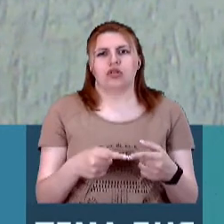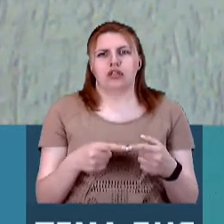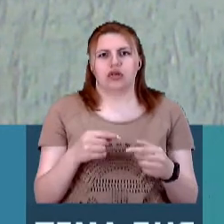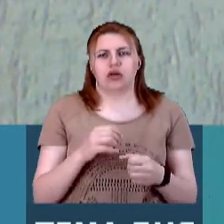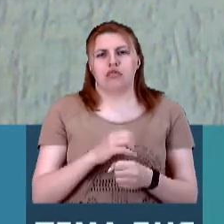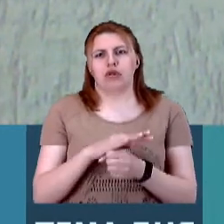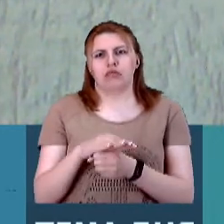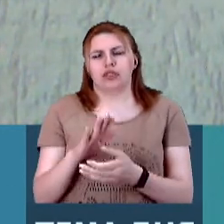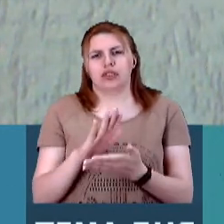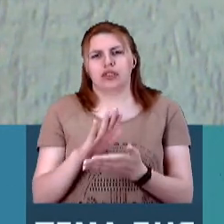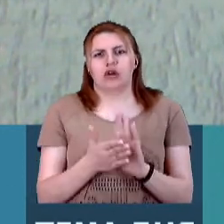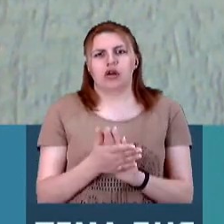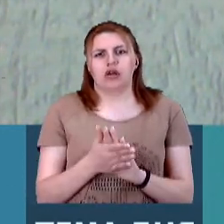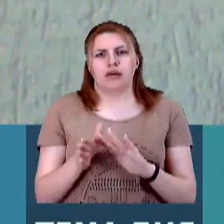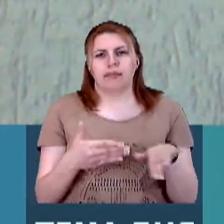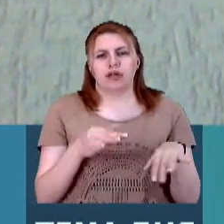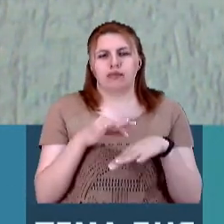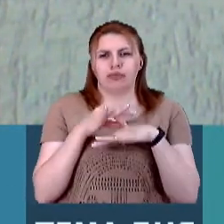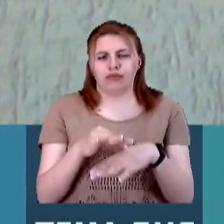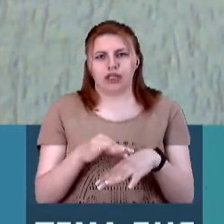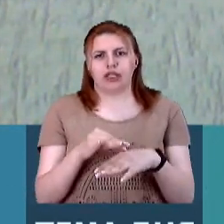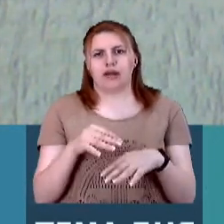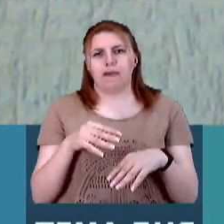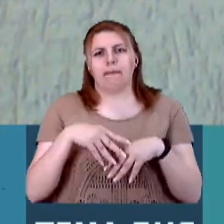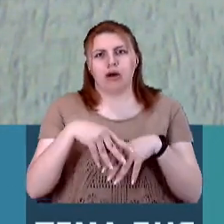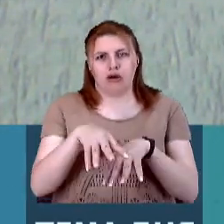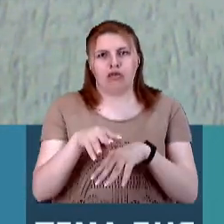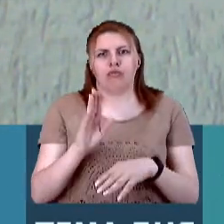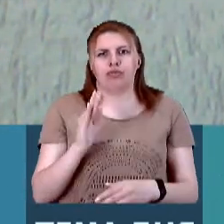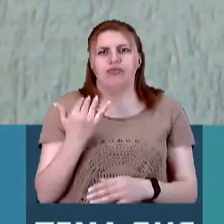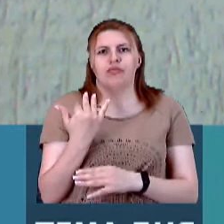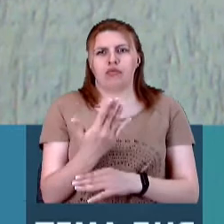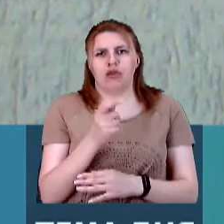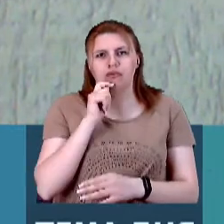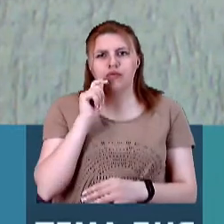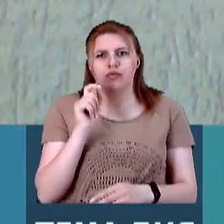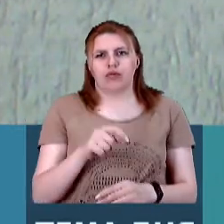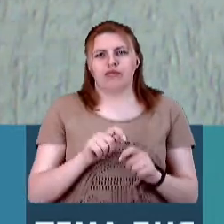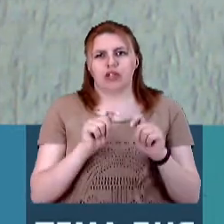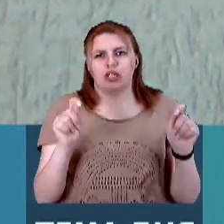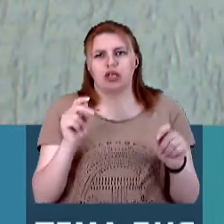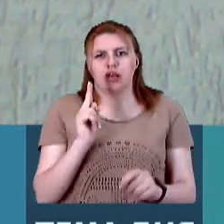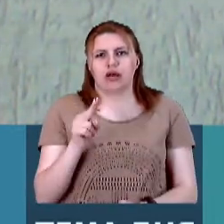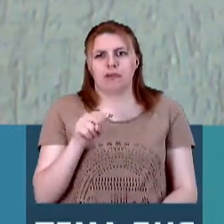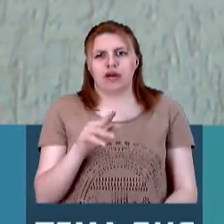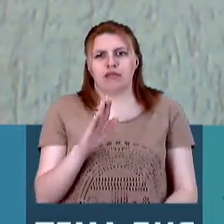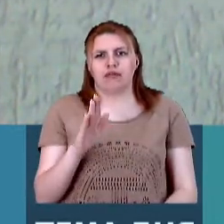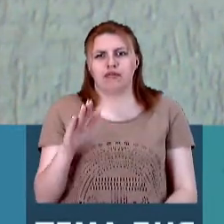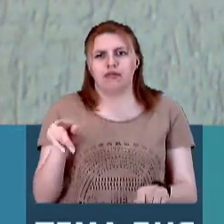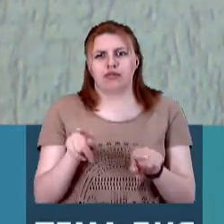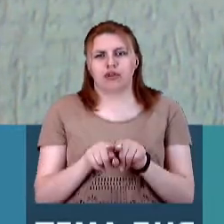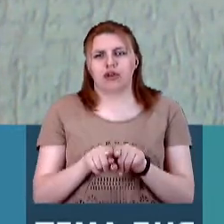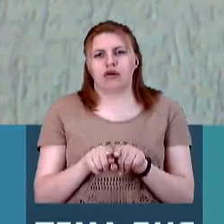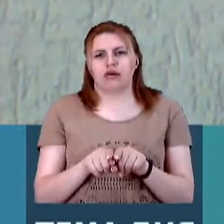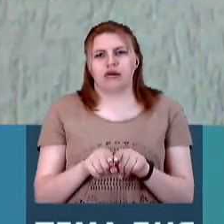І, власне, після проведення параду вони будуть вимагати від України відкриття КПВВ. Таким чином, скажімо так,